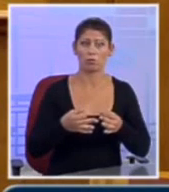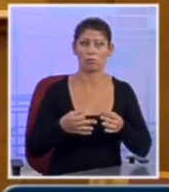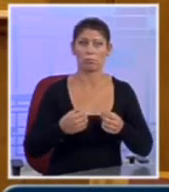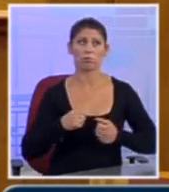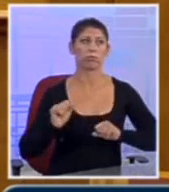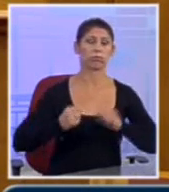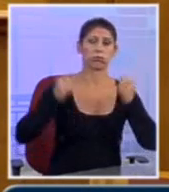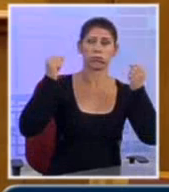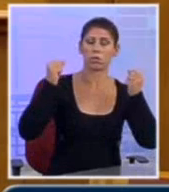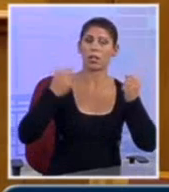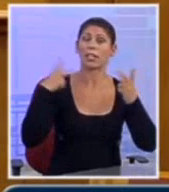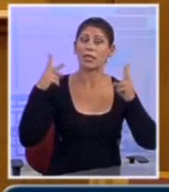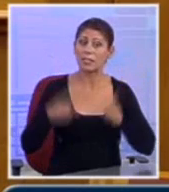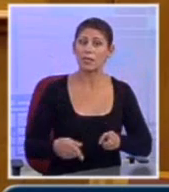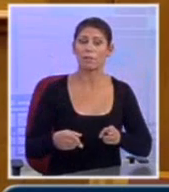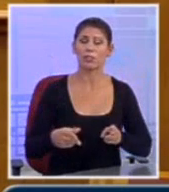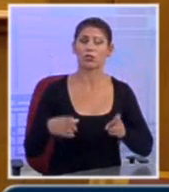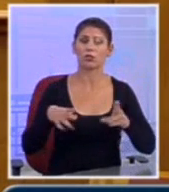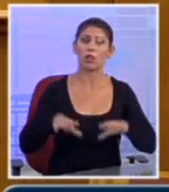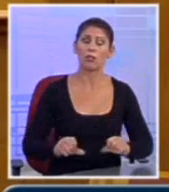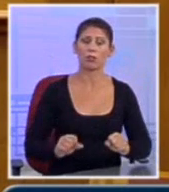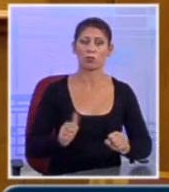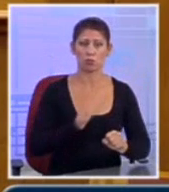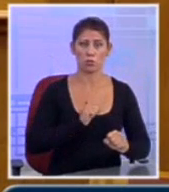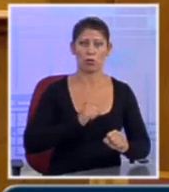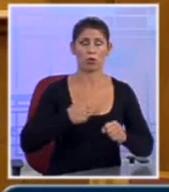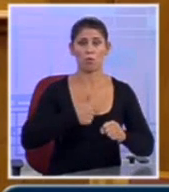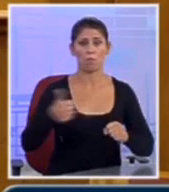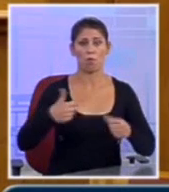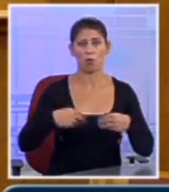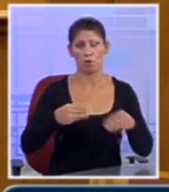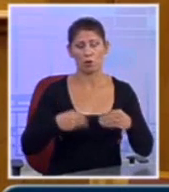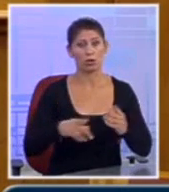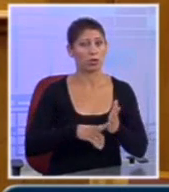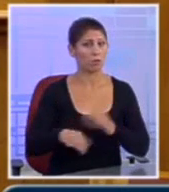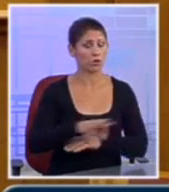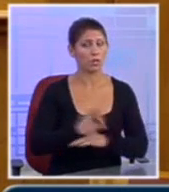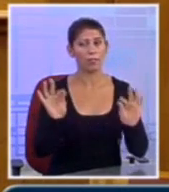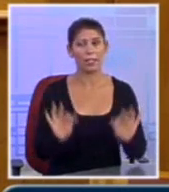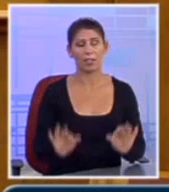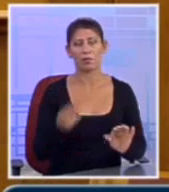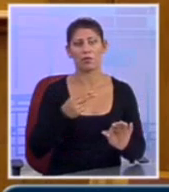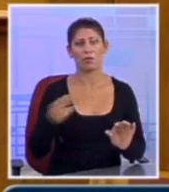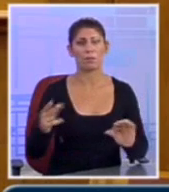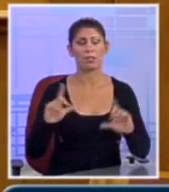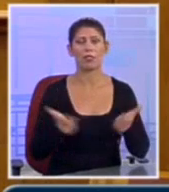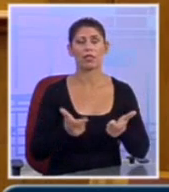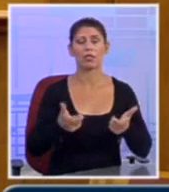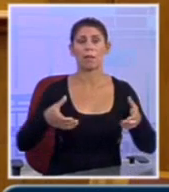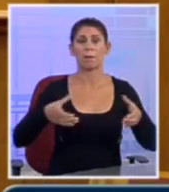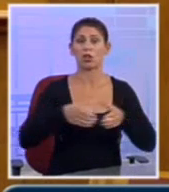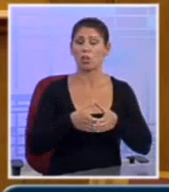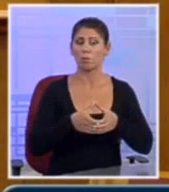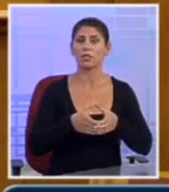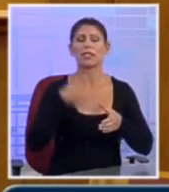εξεγείρονται. Να σταματήσει λοιπόν το καθεστώς του ιδιωτικού μονοπωλίου. Το νομοσχέδιο θα ρυθμίσει θέματα της Εθνικής Επιτροπής Τηλεπικοινωνιών